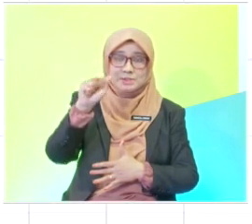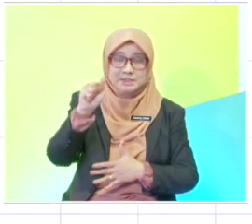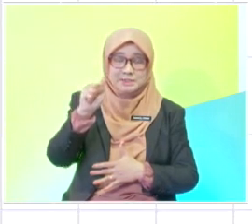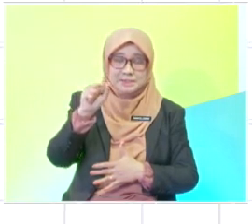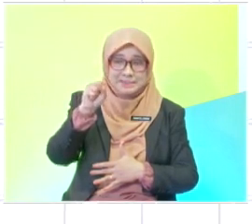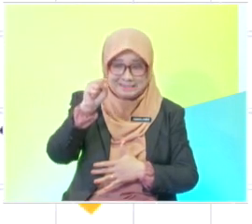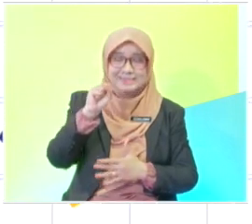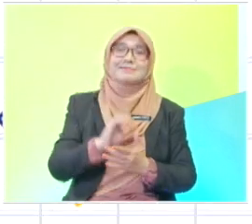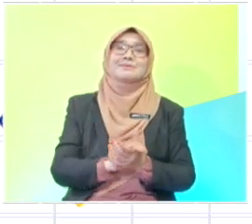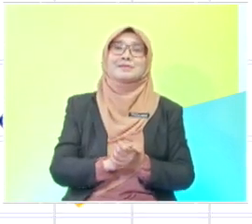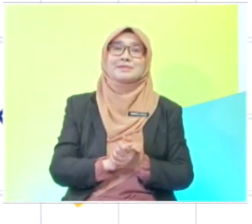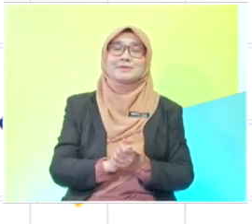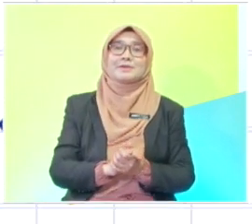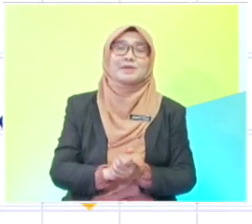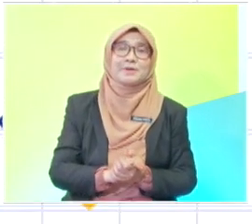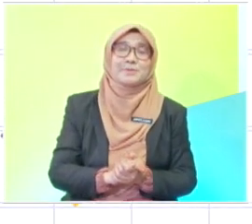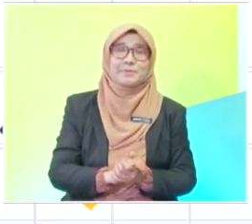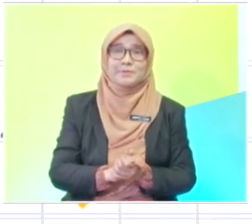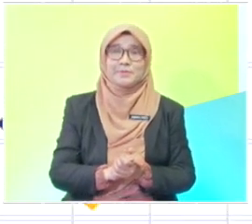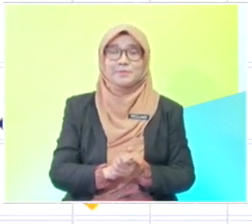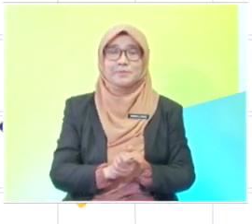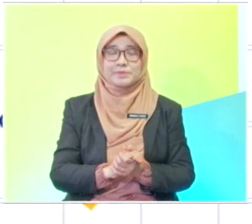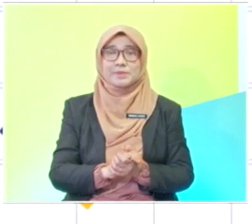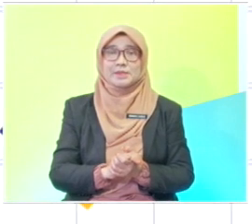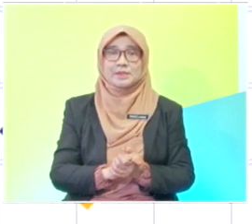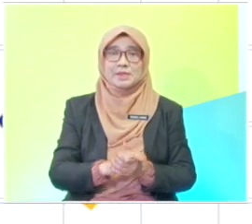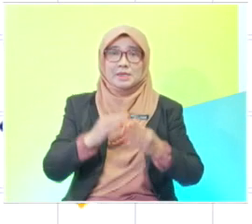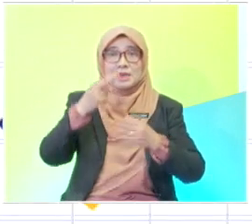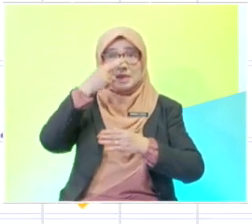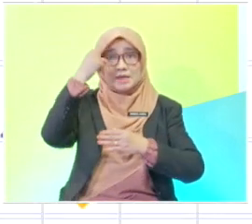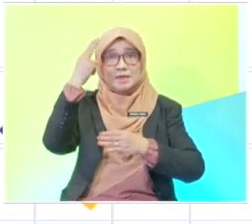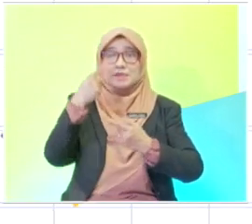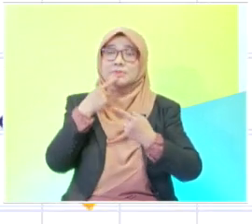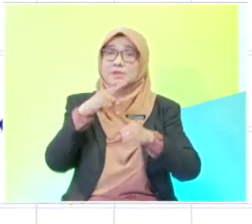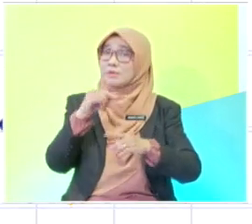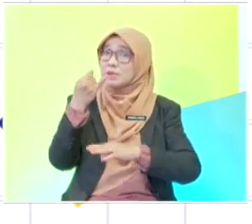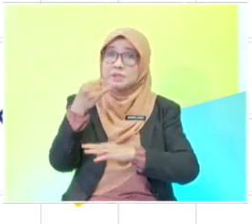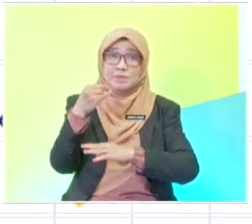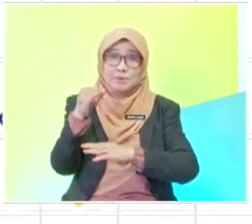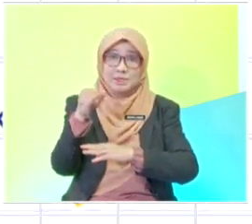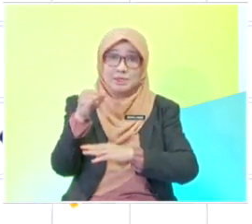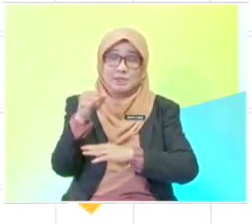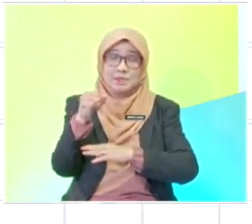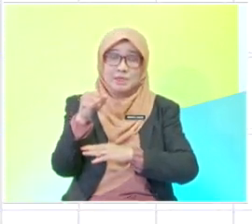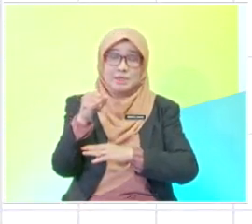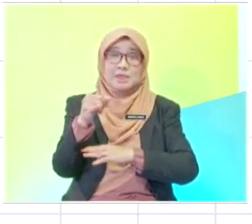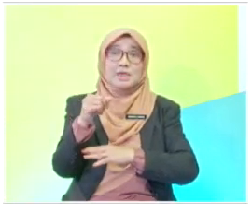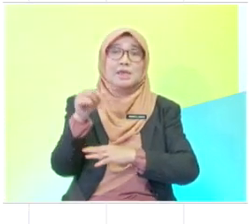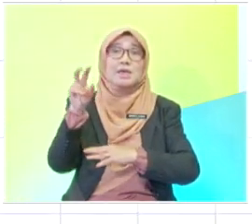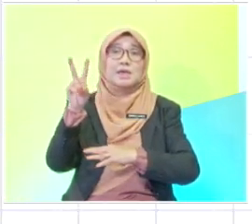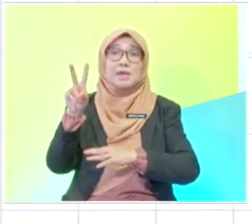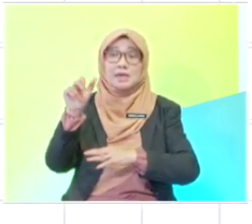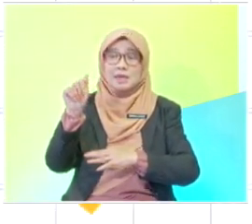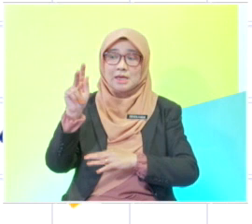untuk penyakit B contohnya. Boleh ke? Pada pendapat saya, cikgu, tak boleh ni, cikgu, sebab saya rasa vaksin tu agak spesifik